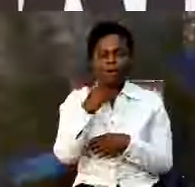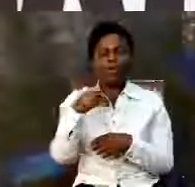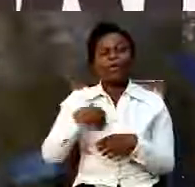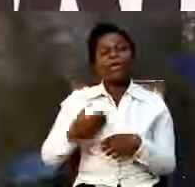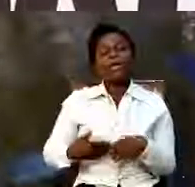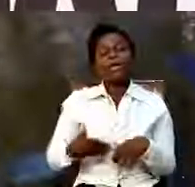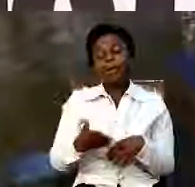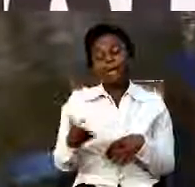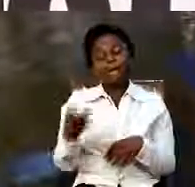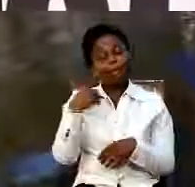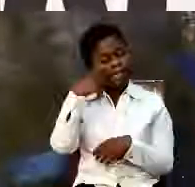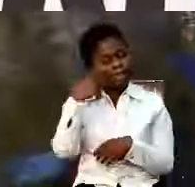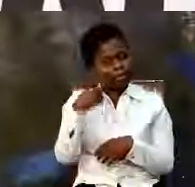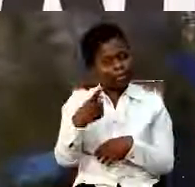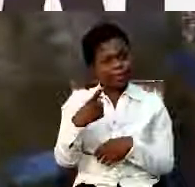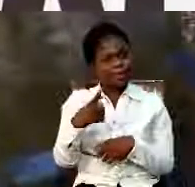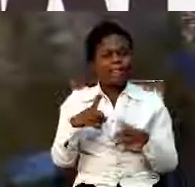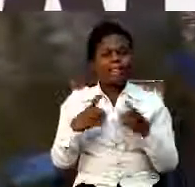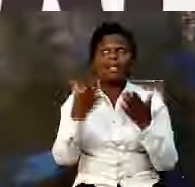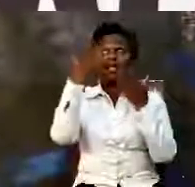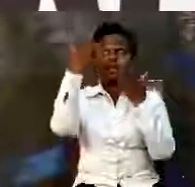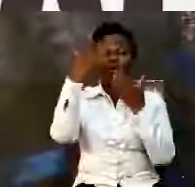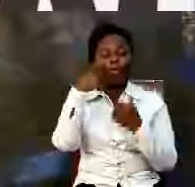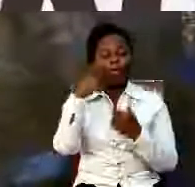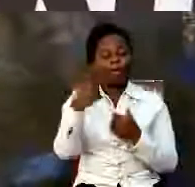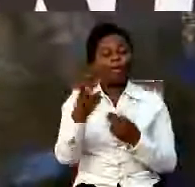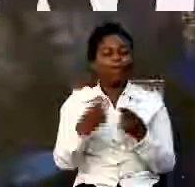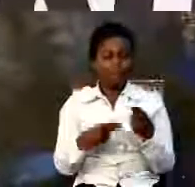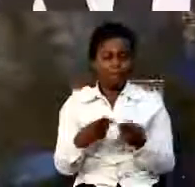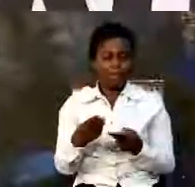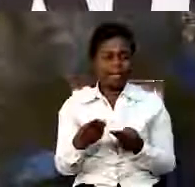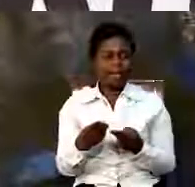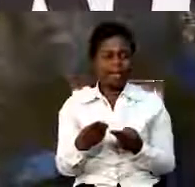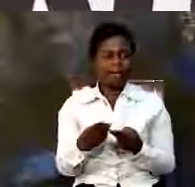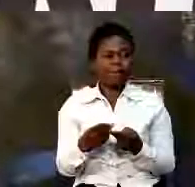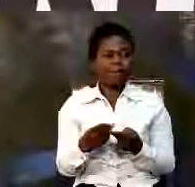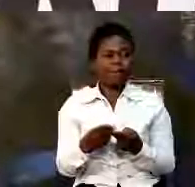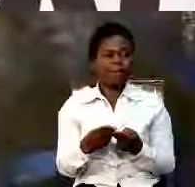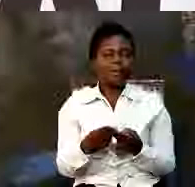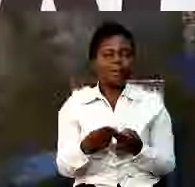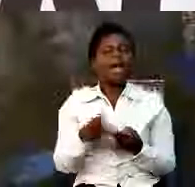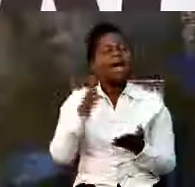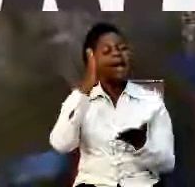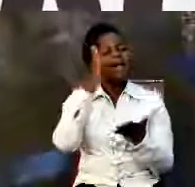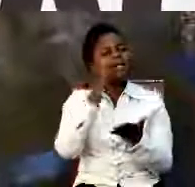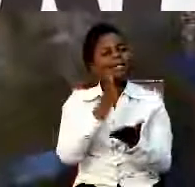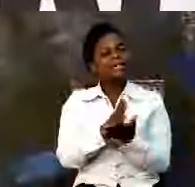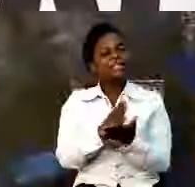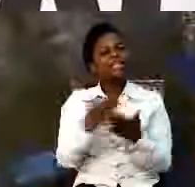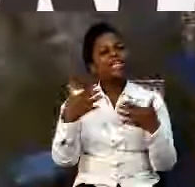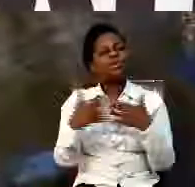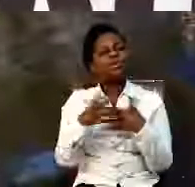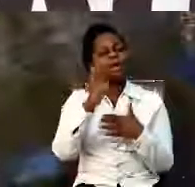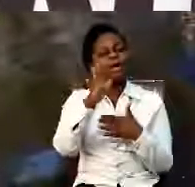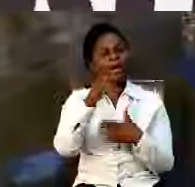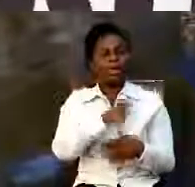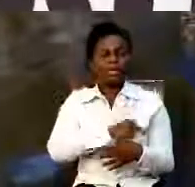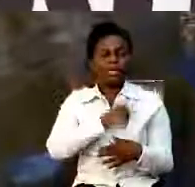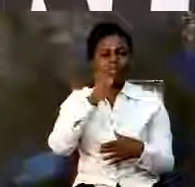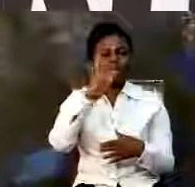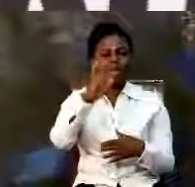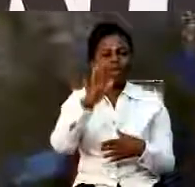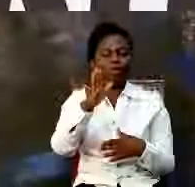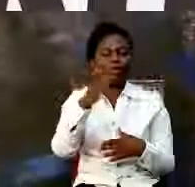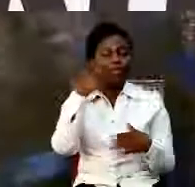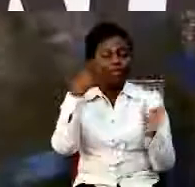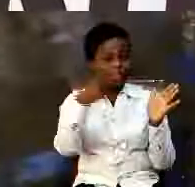Wanawake hao wanaona, lakini na Mungu anaona pia. Bwana asifiwe sana. Hakikisha kwamba lugha yako na mwenendo wako vinahakikisha